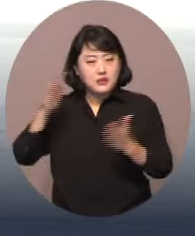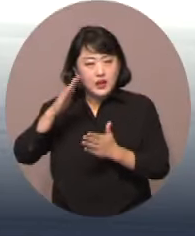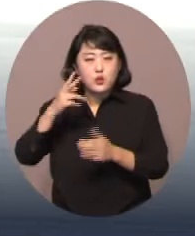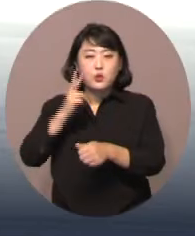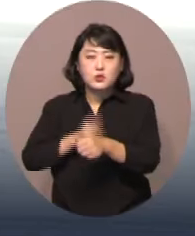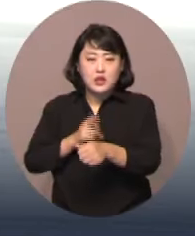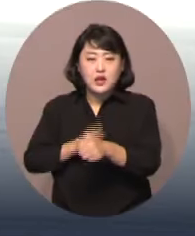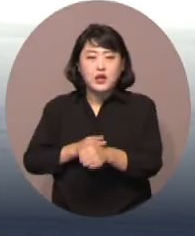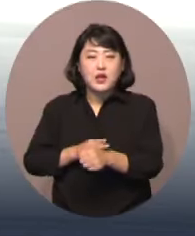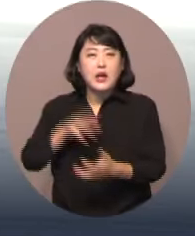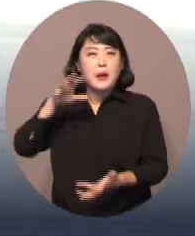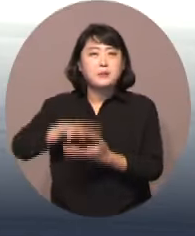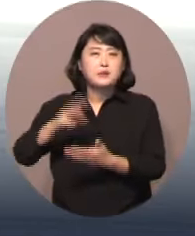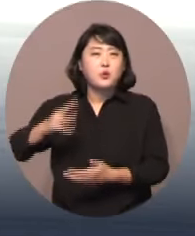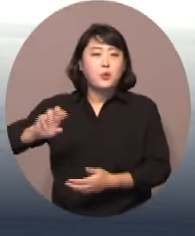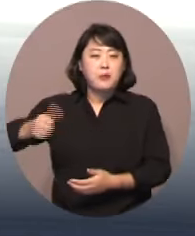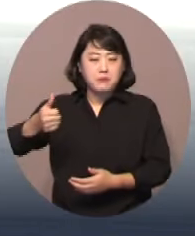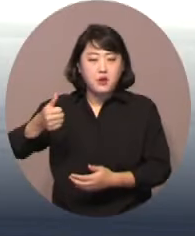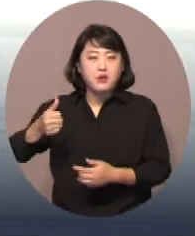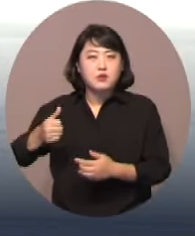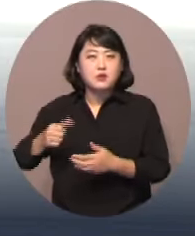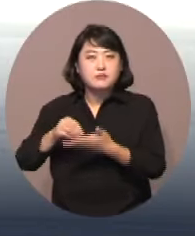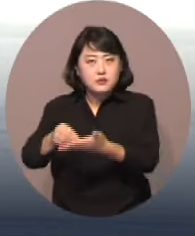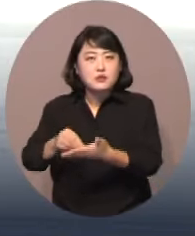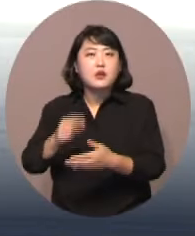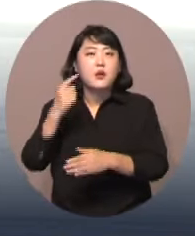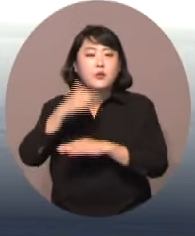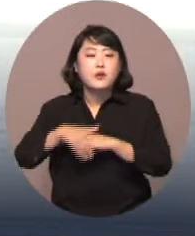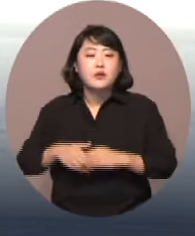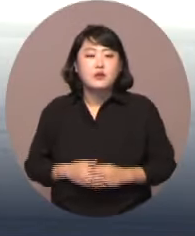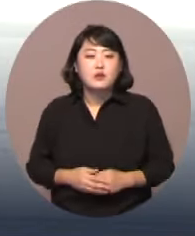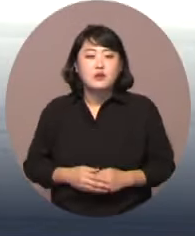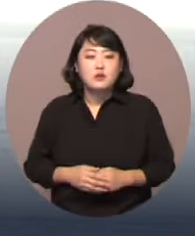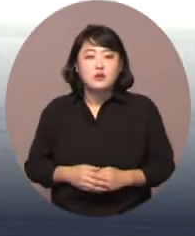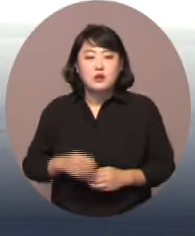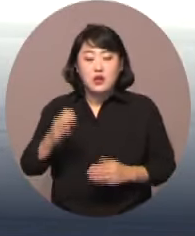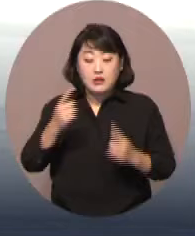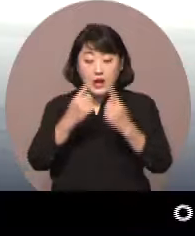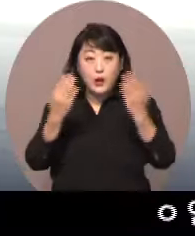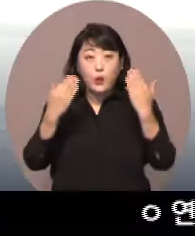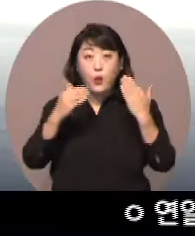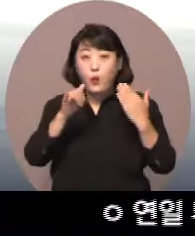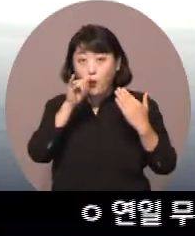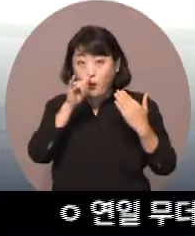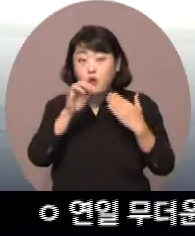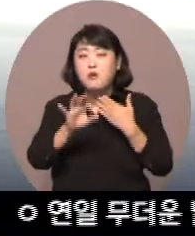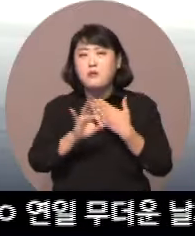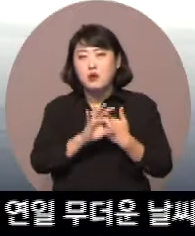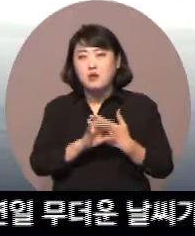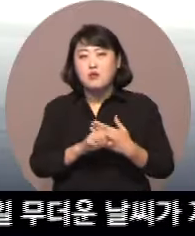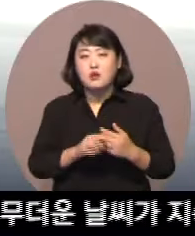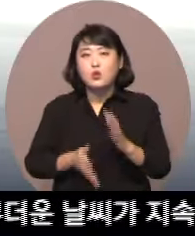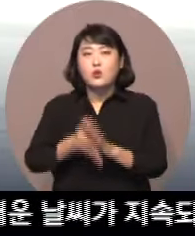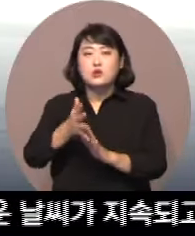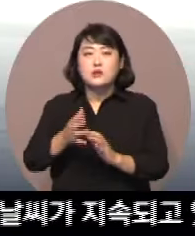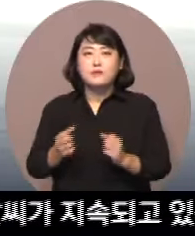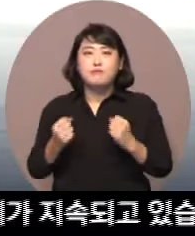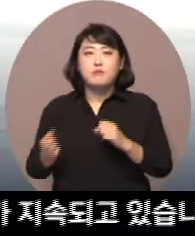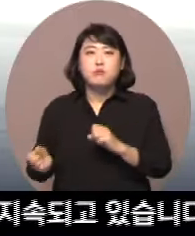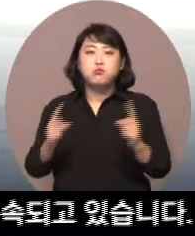입주할 계획입니다. 이게 단순한 인구 유입이 아니고 대학가가 있다 보니까 도시의